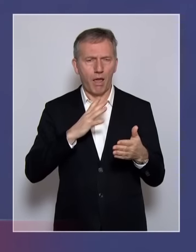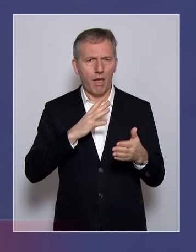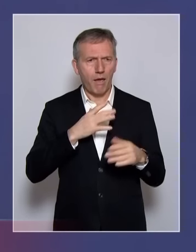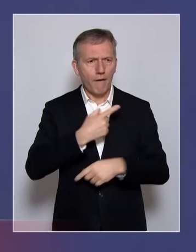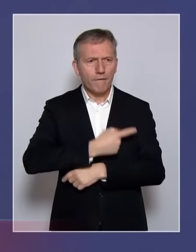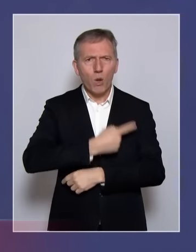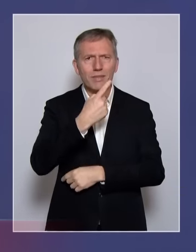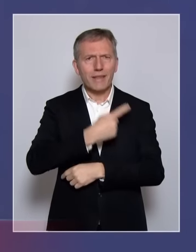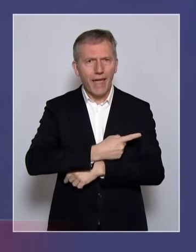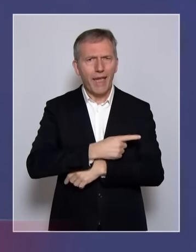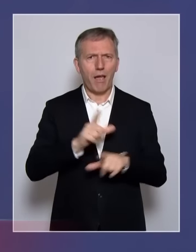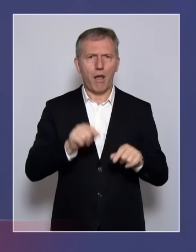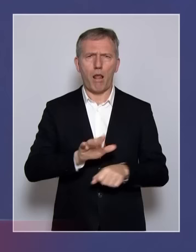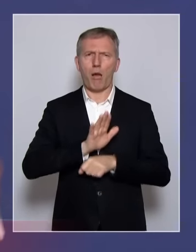frontières.